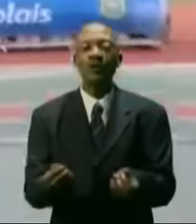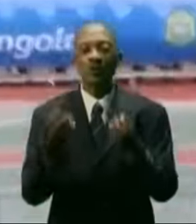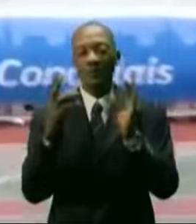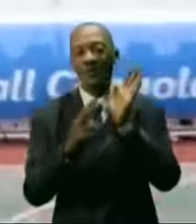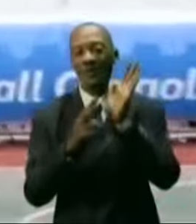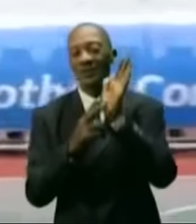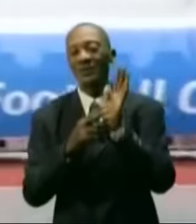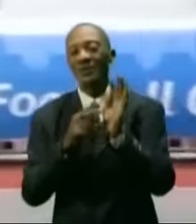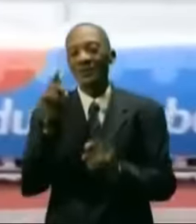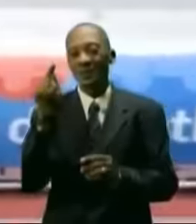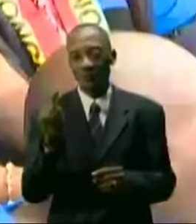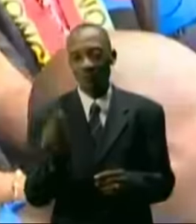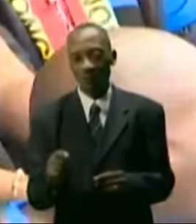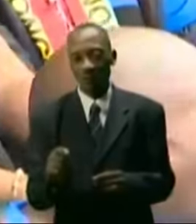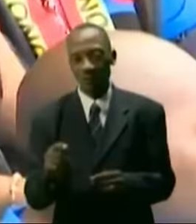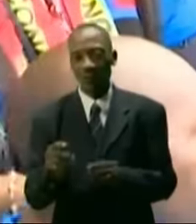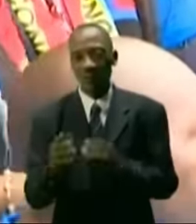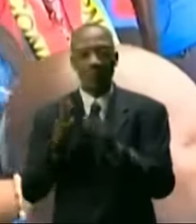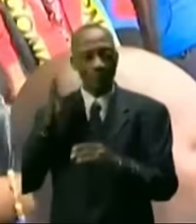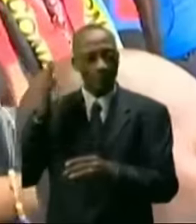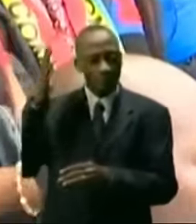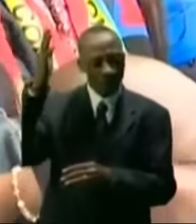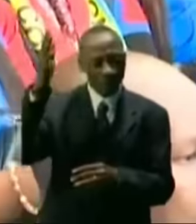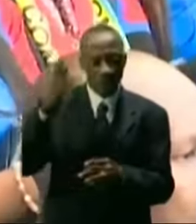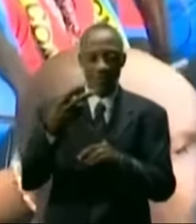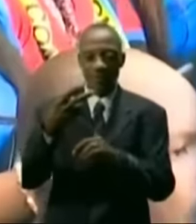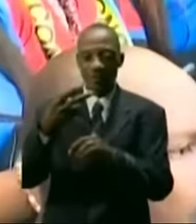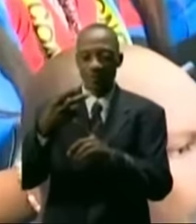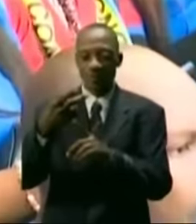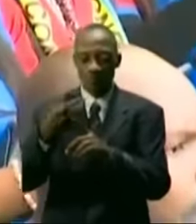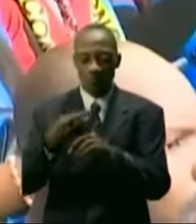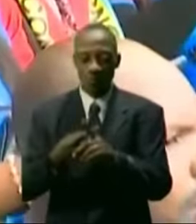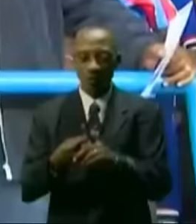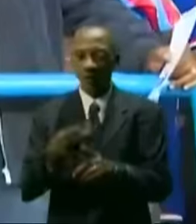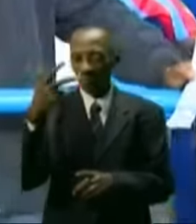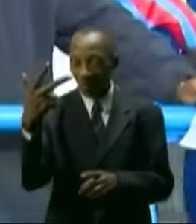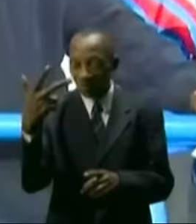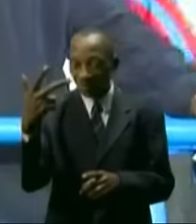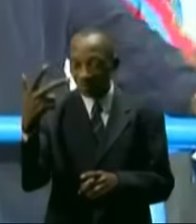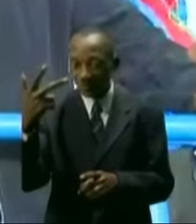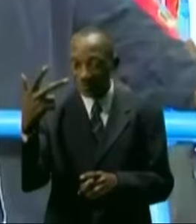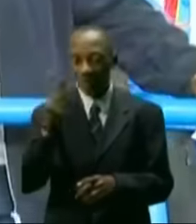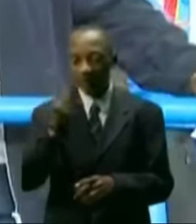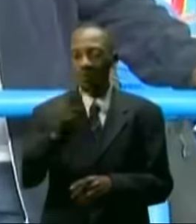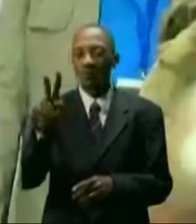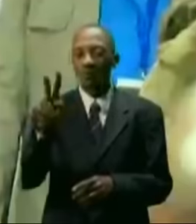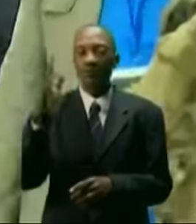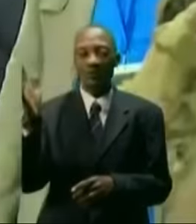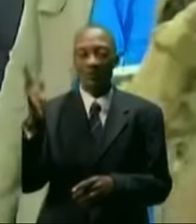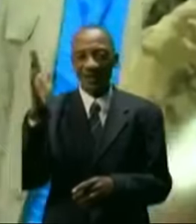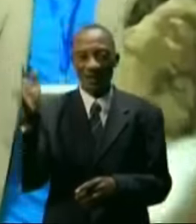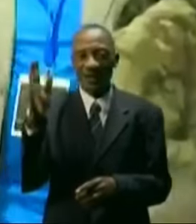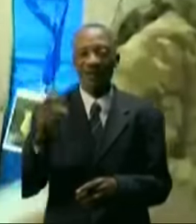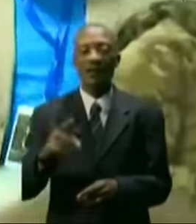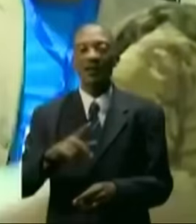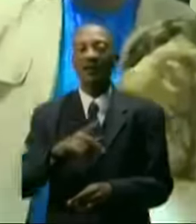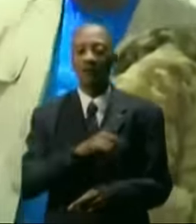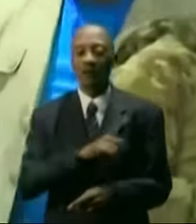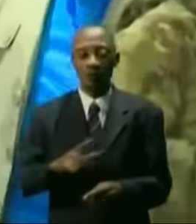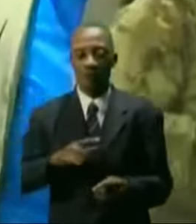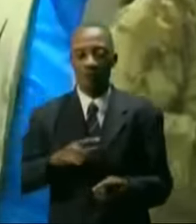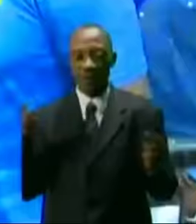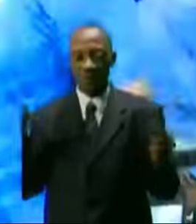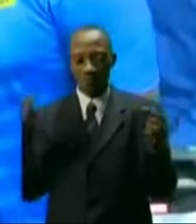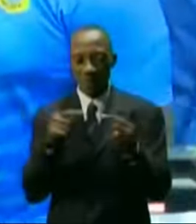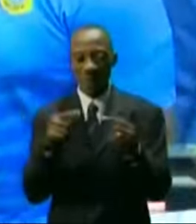Sud et le Sénégal 8 points provisoirement premier du groupe. Et c'est dans cette euphorie que le chef de l'État est descendu dans le vestiaire pour féliciter